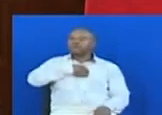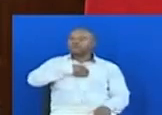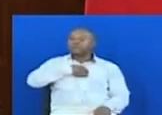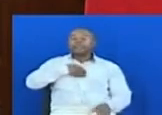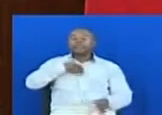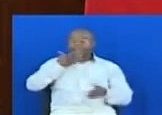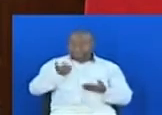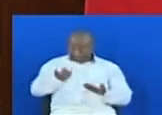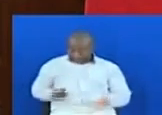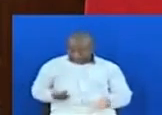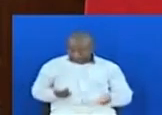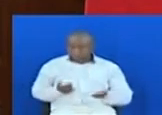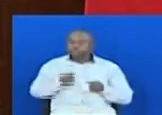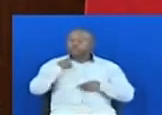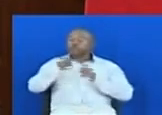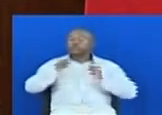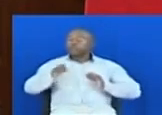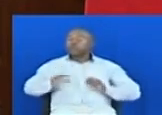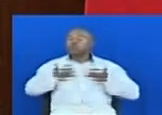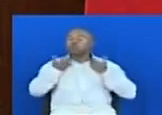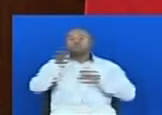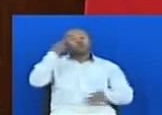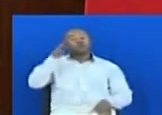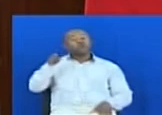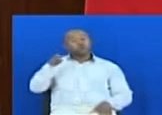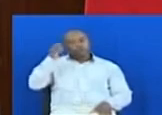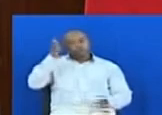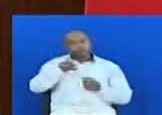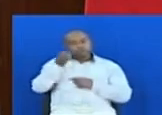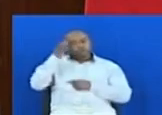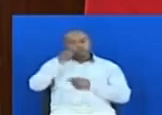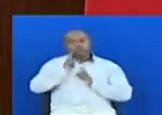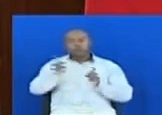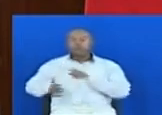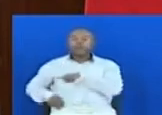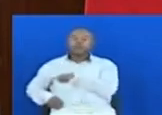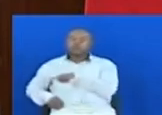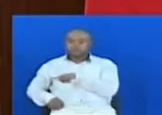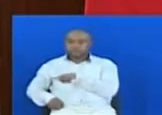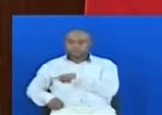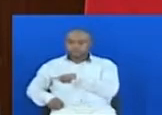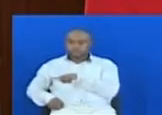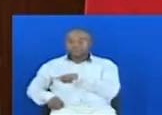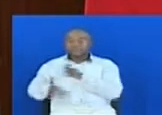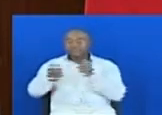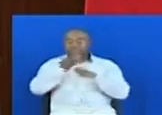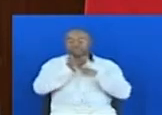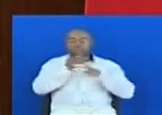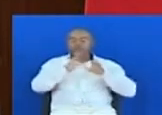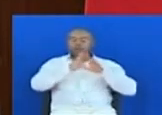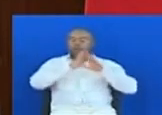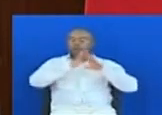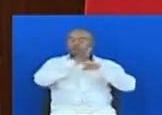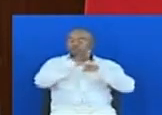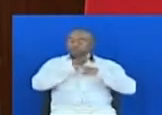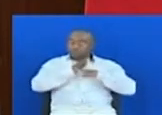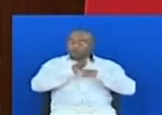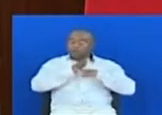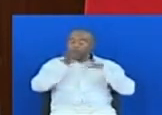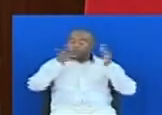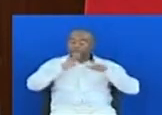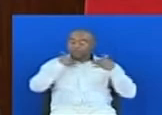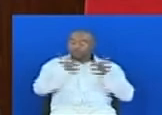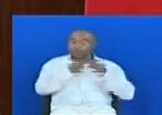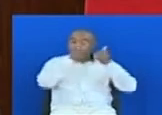huu ugonjwa, yani utakuwa ni ugonjwa wa kawaida. Maneno yake hayakuanguka, WHO nao wakatoa hiyo taarifa